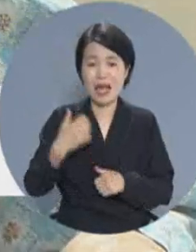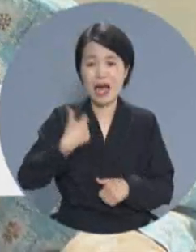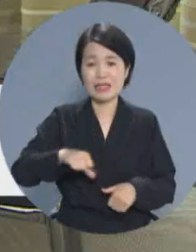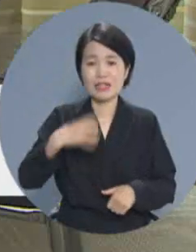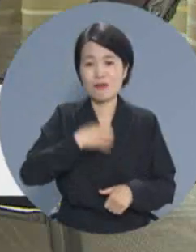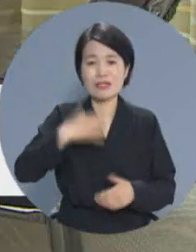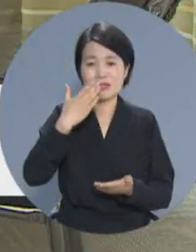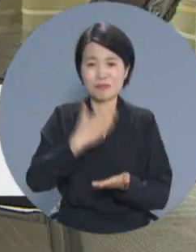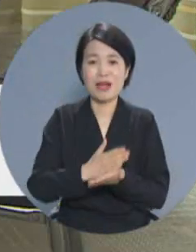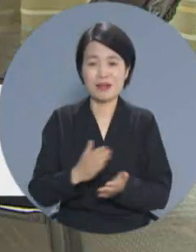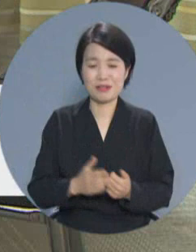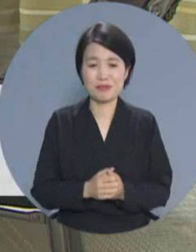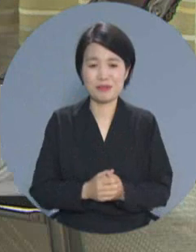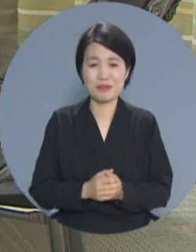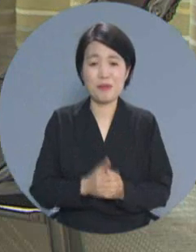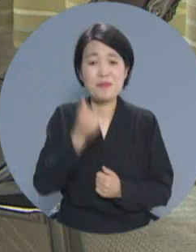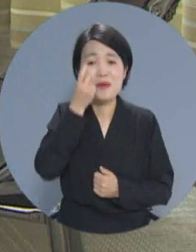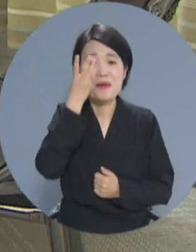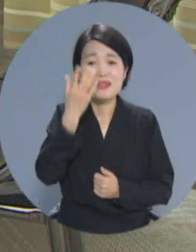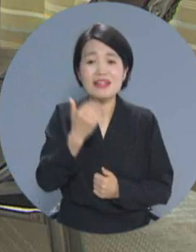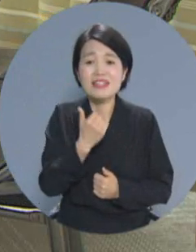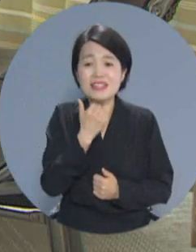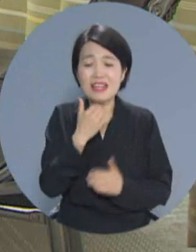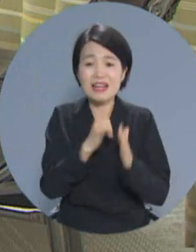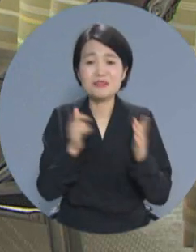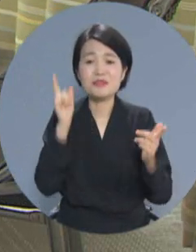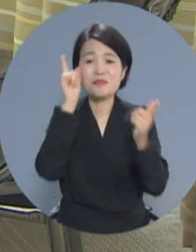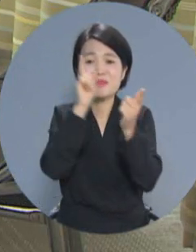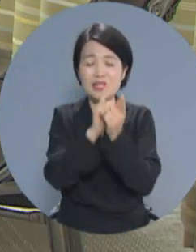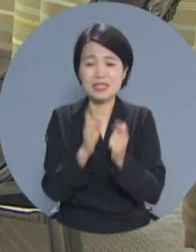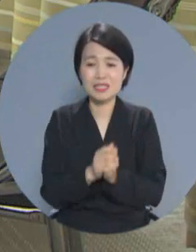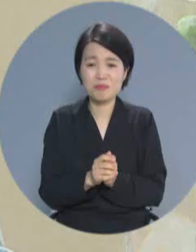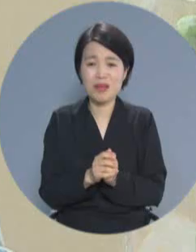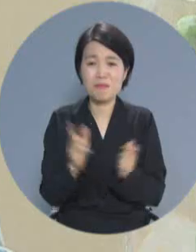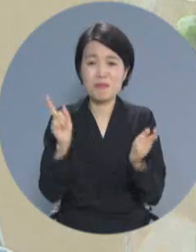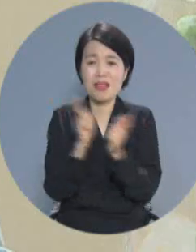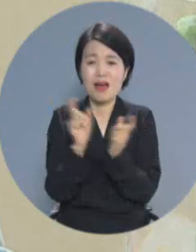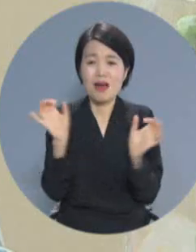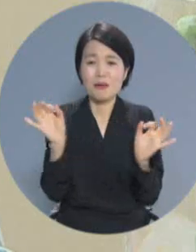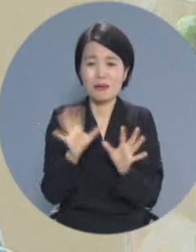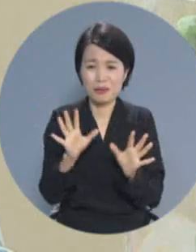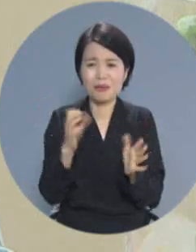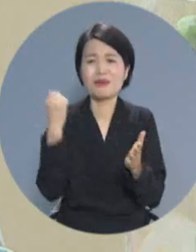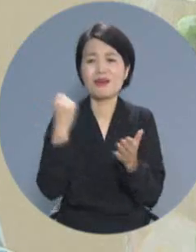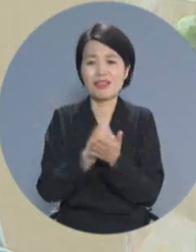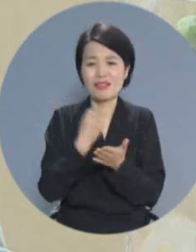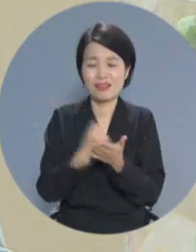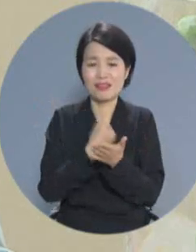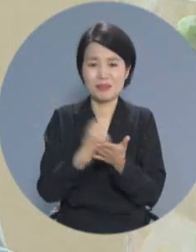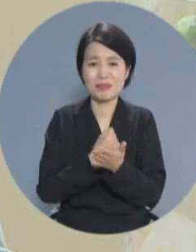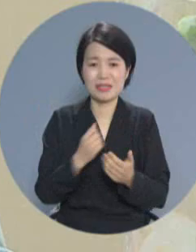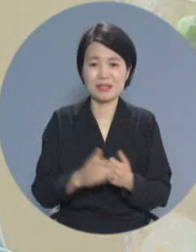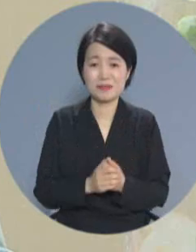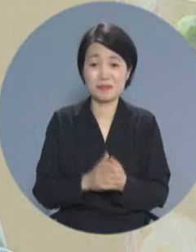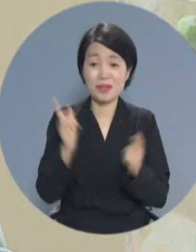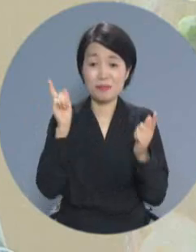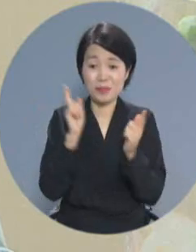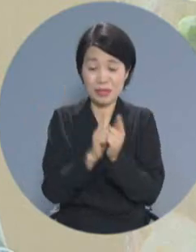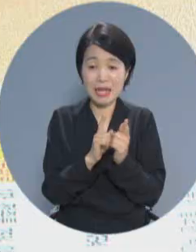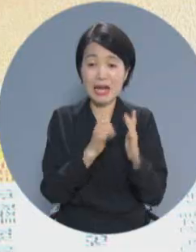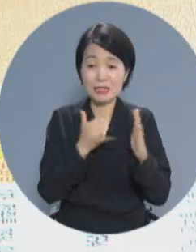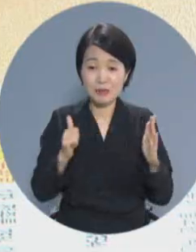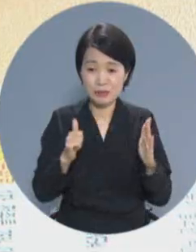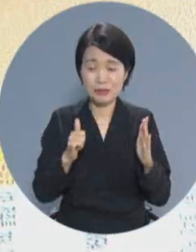말고. 몇 달을 기다려 만난 가족들이지만 짧은 면회 시간은 아쉽기만 합니다. 면회를 한